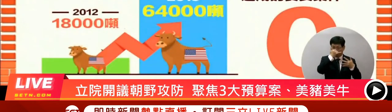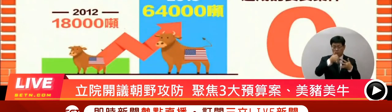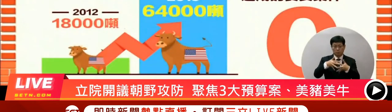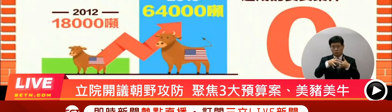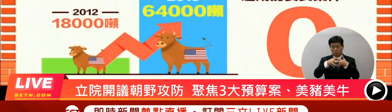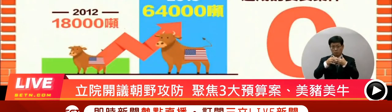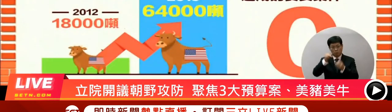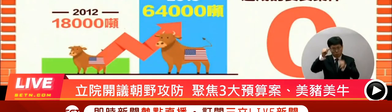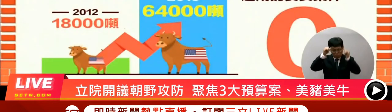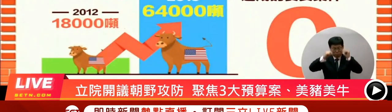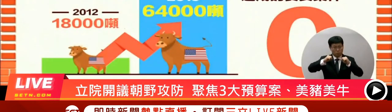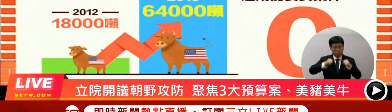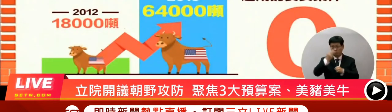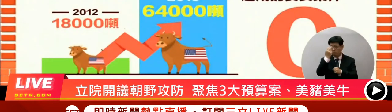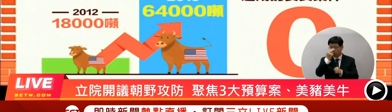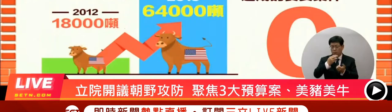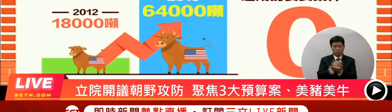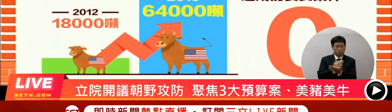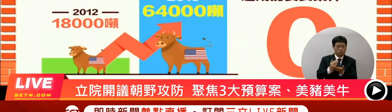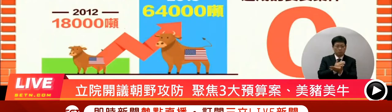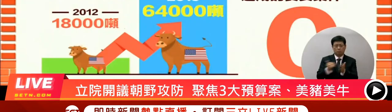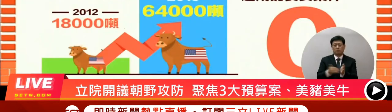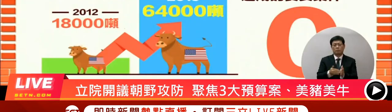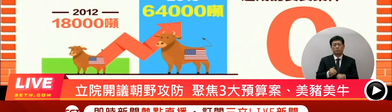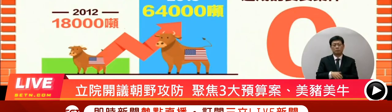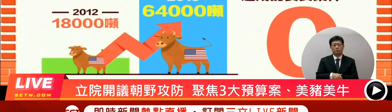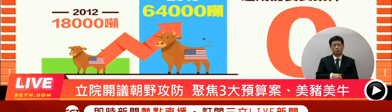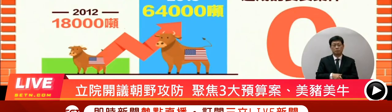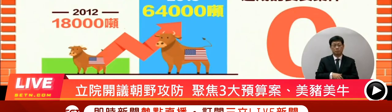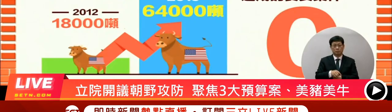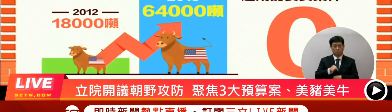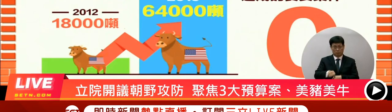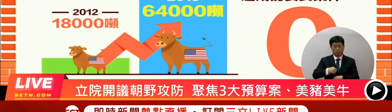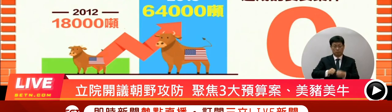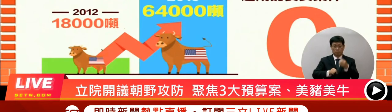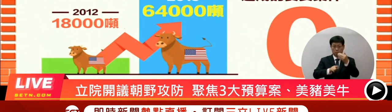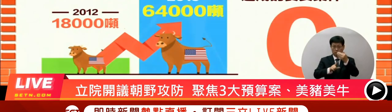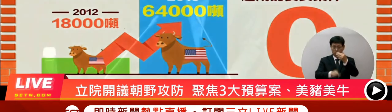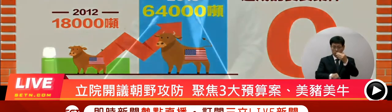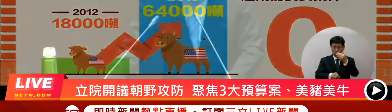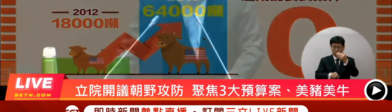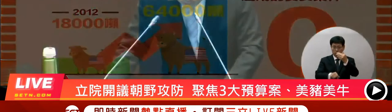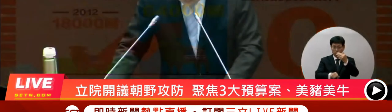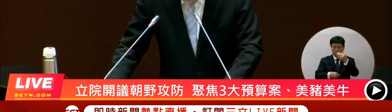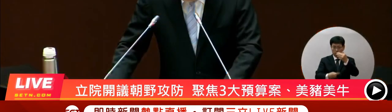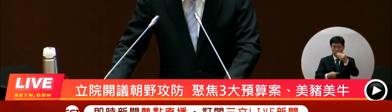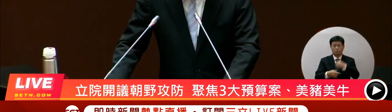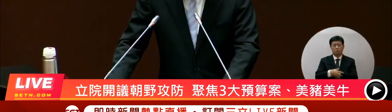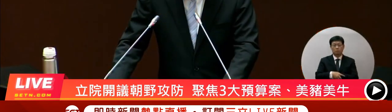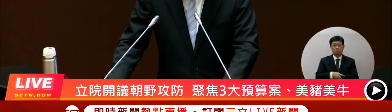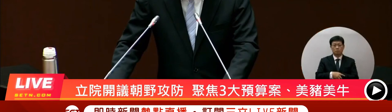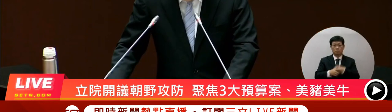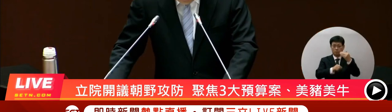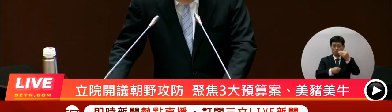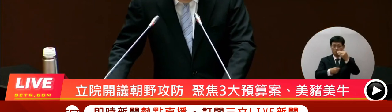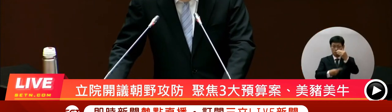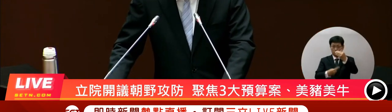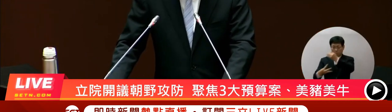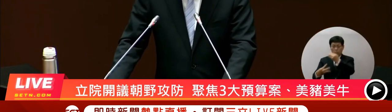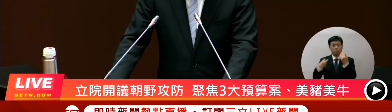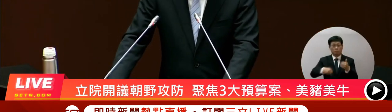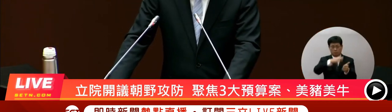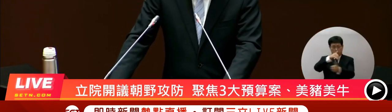健康风险评估，而这个月 一号、四号也在召